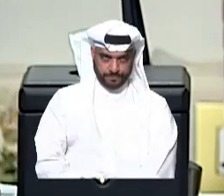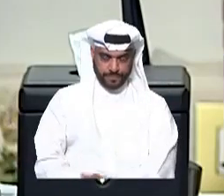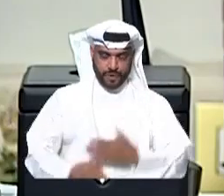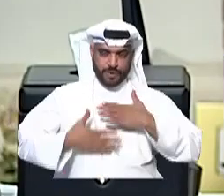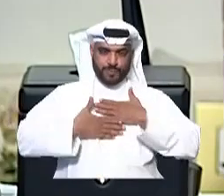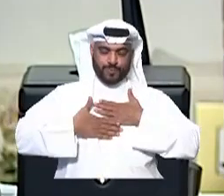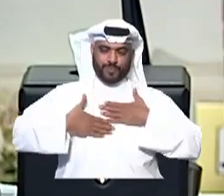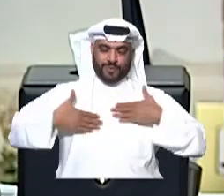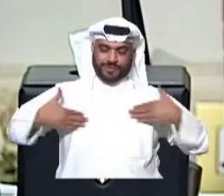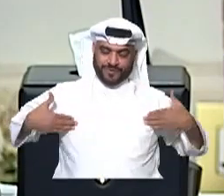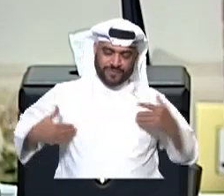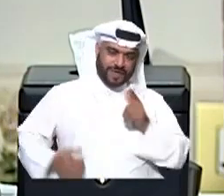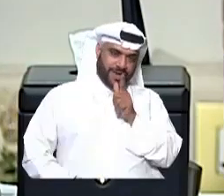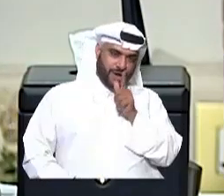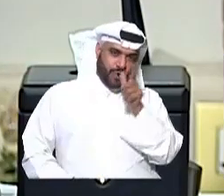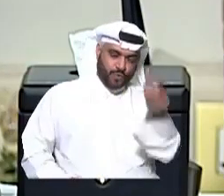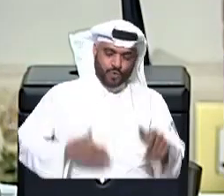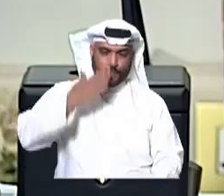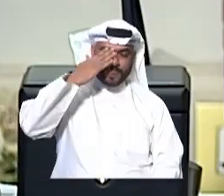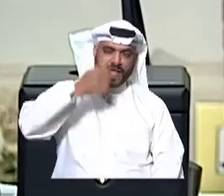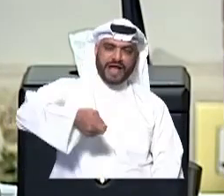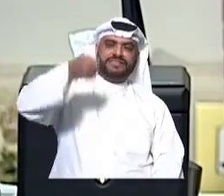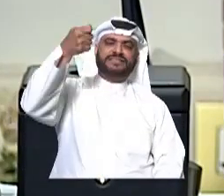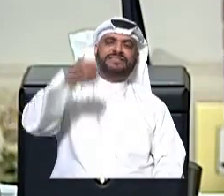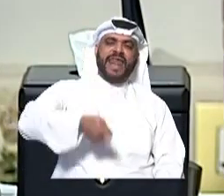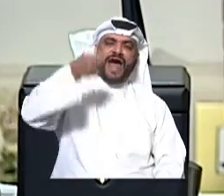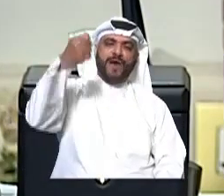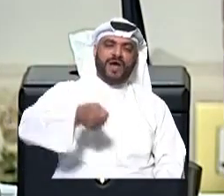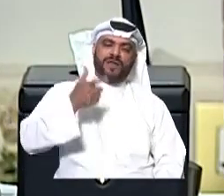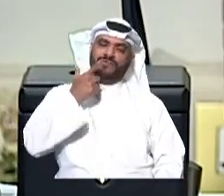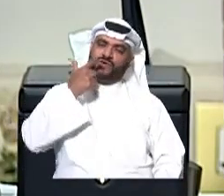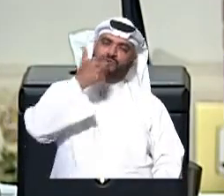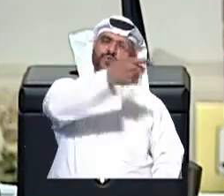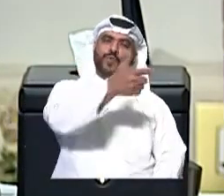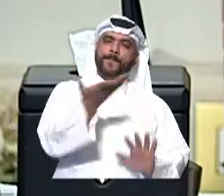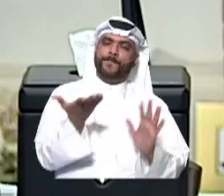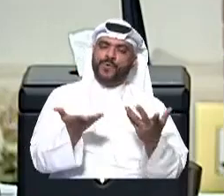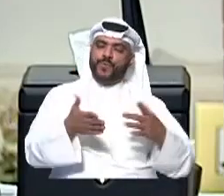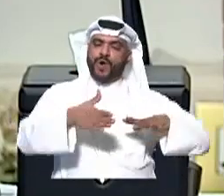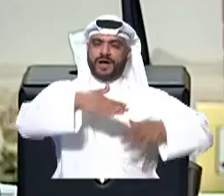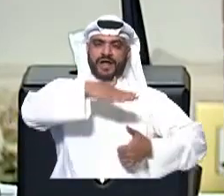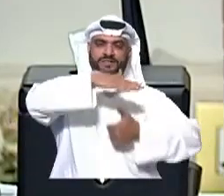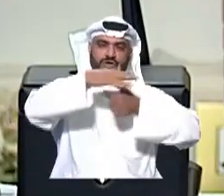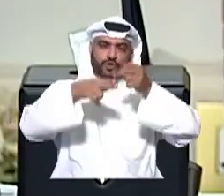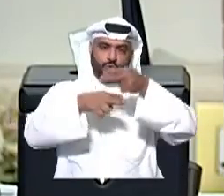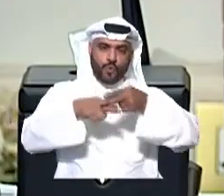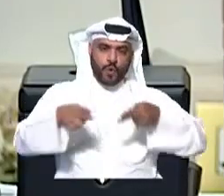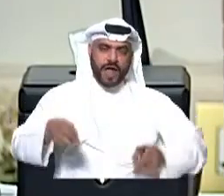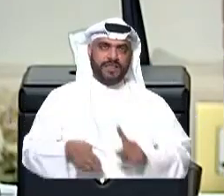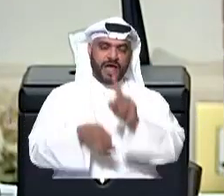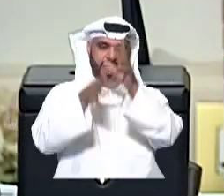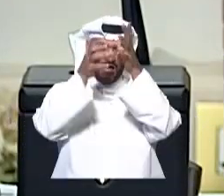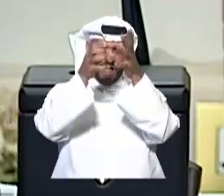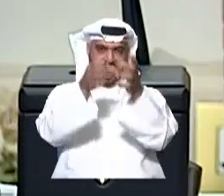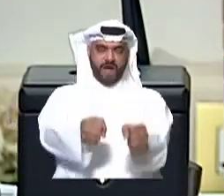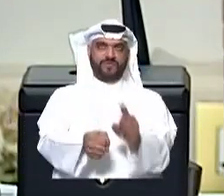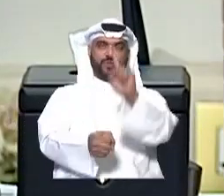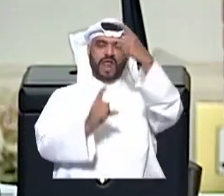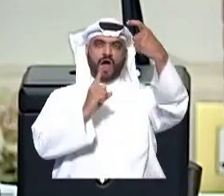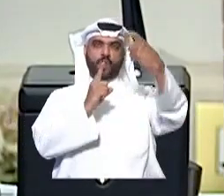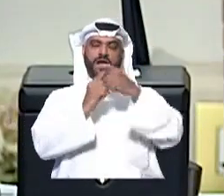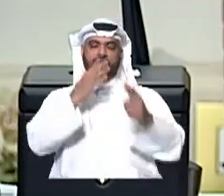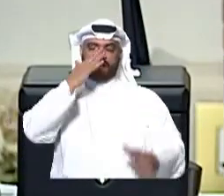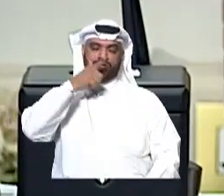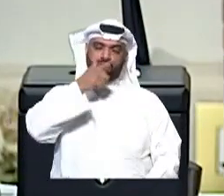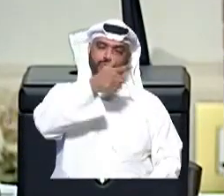يسرني أن أنقل لكم تحيات سيدي حضرة صاحب السمو أمير البلاد المفدى الشيخ نواف الأحمد